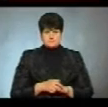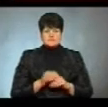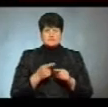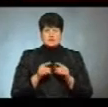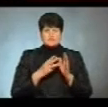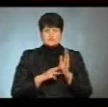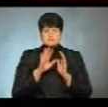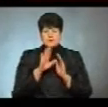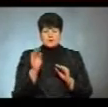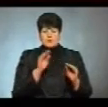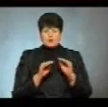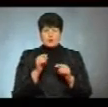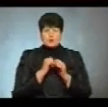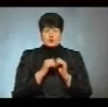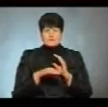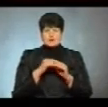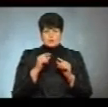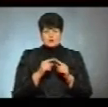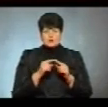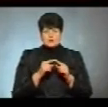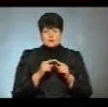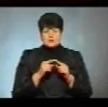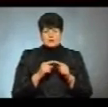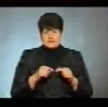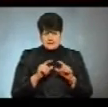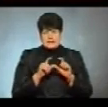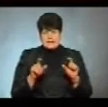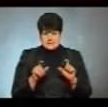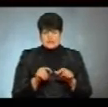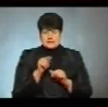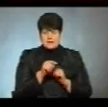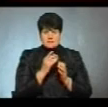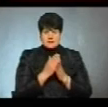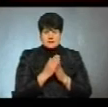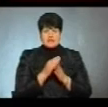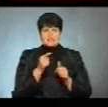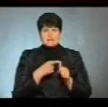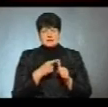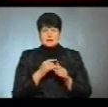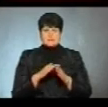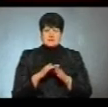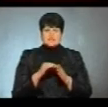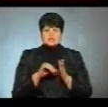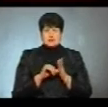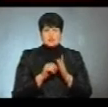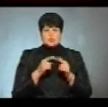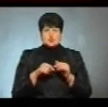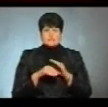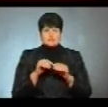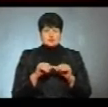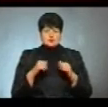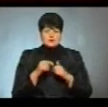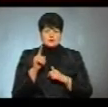упаковок з кожної виборчої дільниці округу номер 163. На кожній із них вказані імена та прізвища членів окружної виборчої комісії